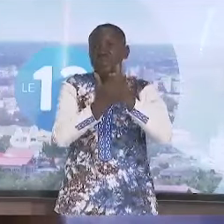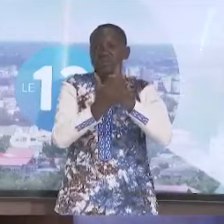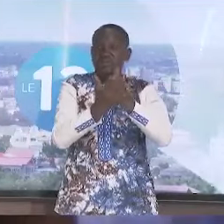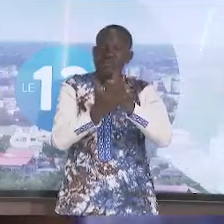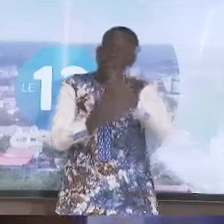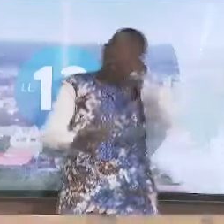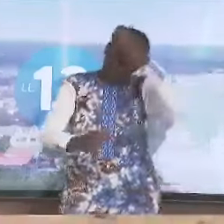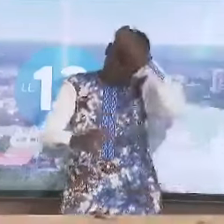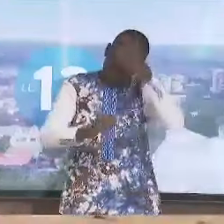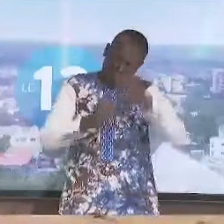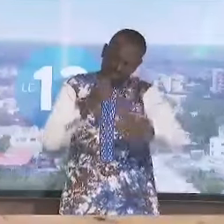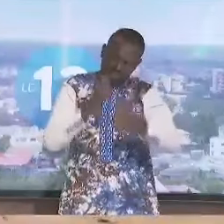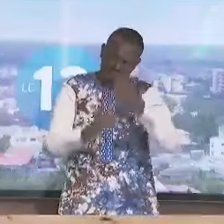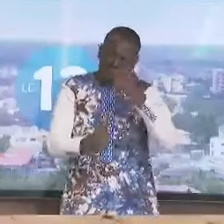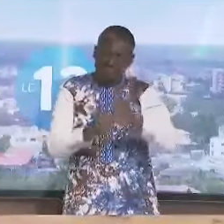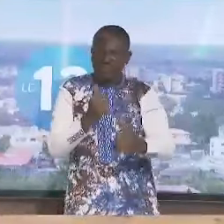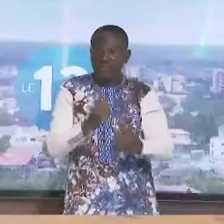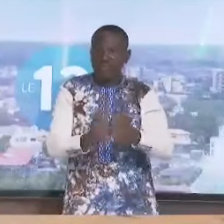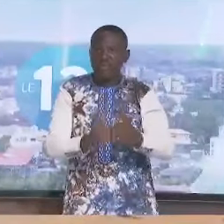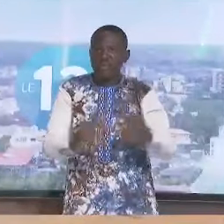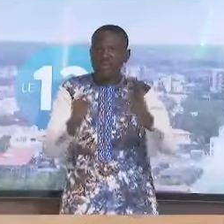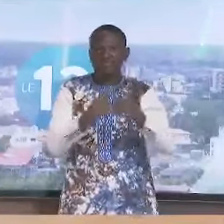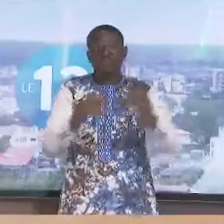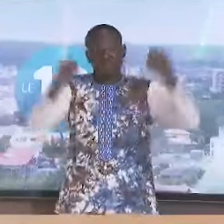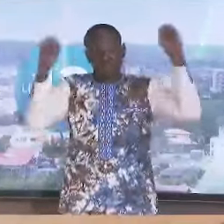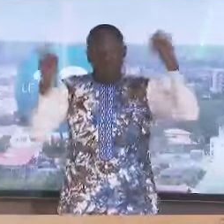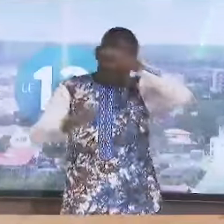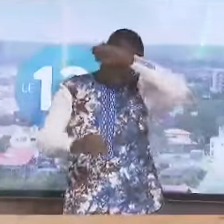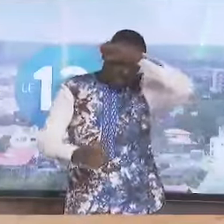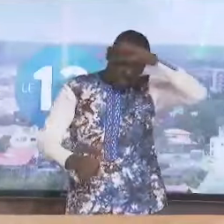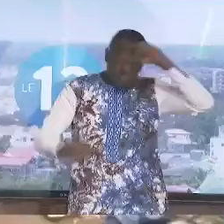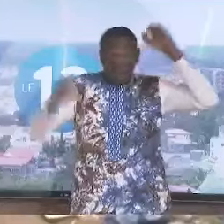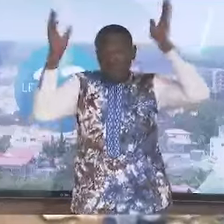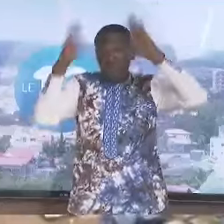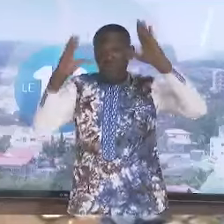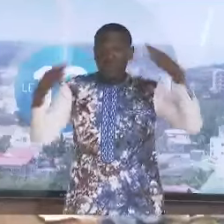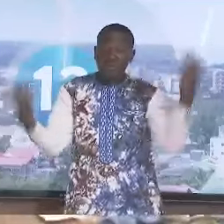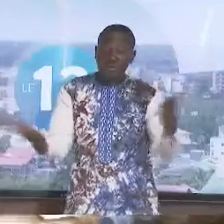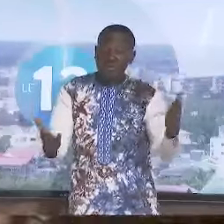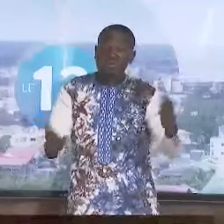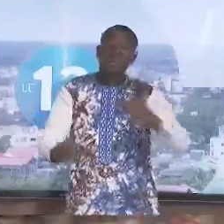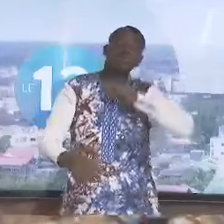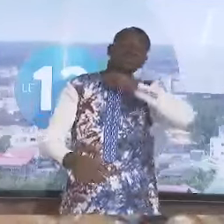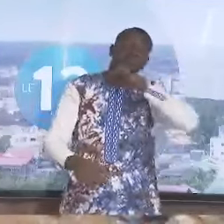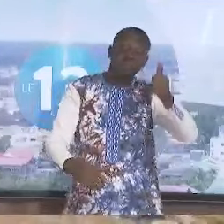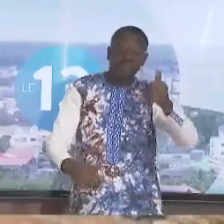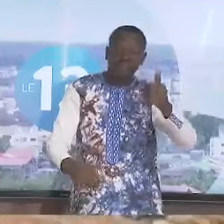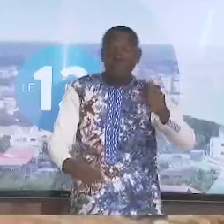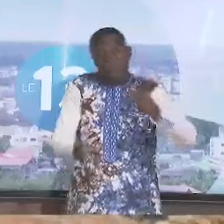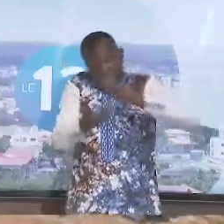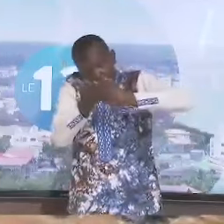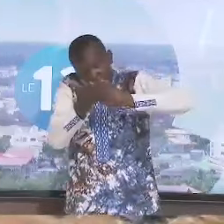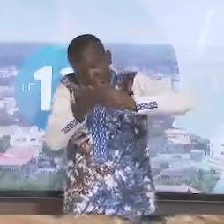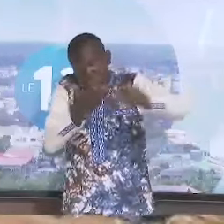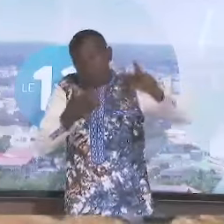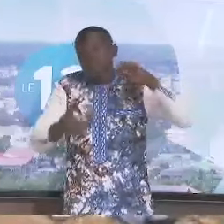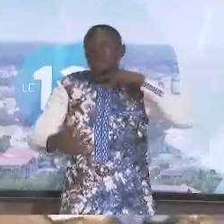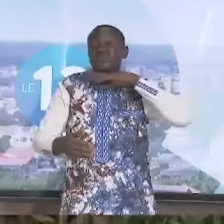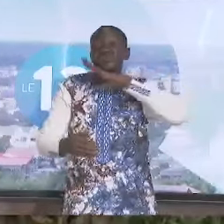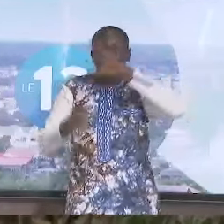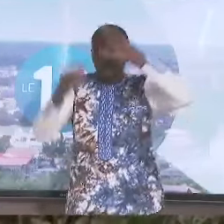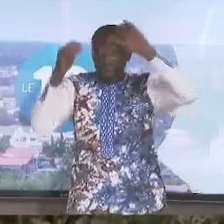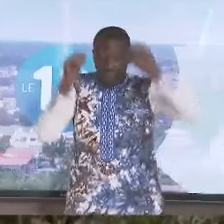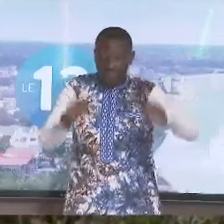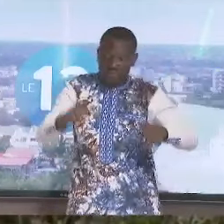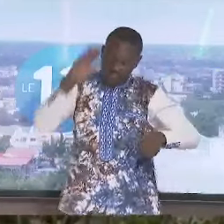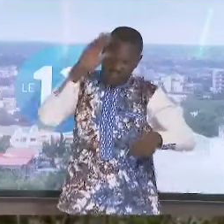facile. Bientôt, c'est la saison pluvieuse. Et si rien n'est fait pour assainir les lieux, les ordures risquent de trouver refuge